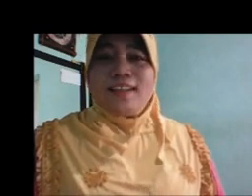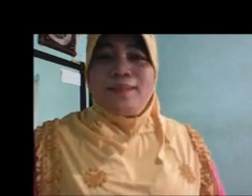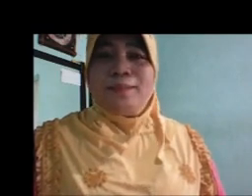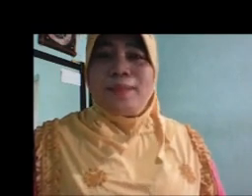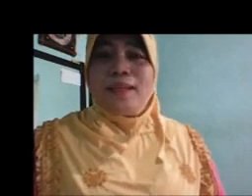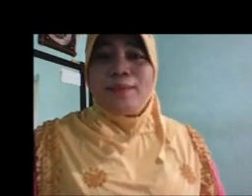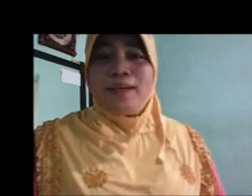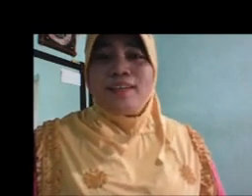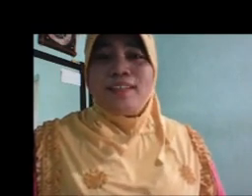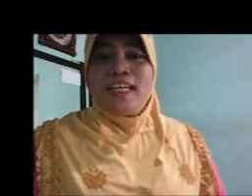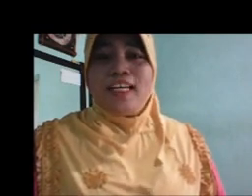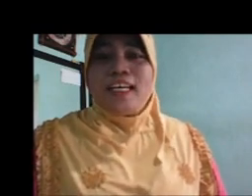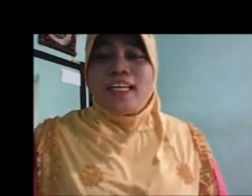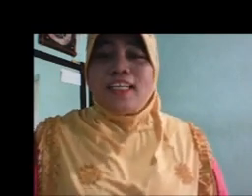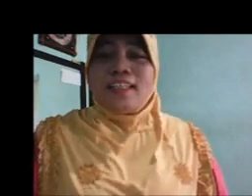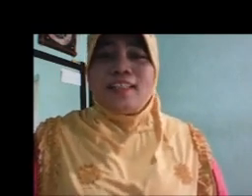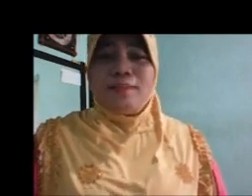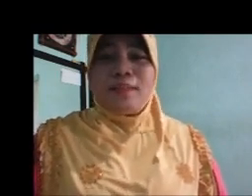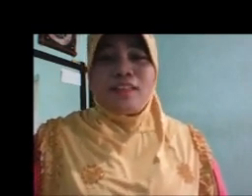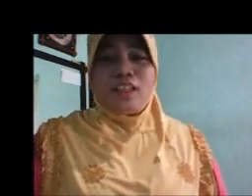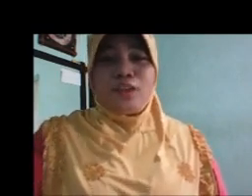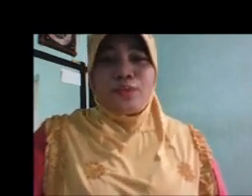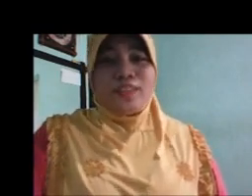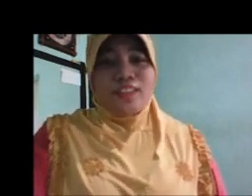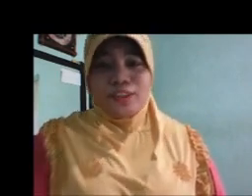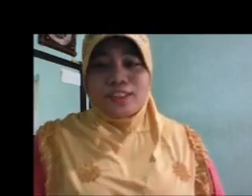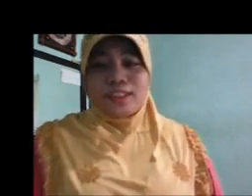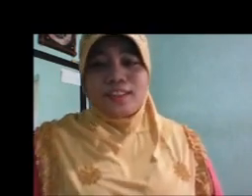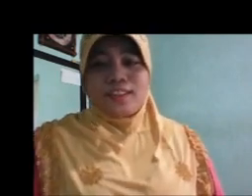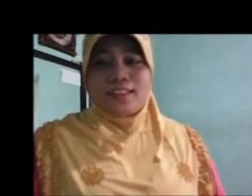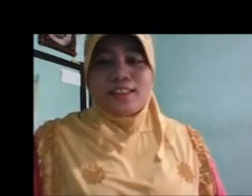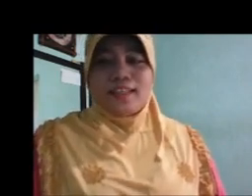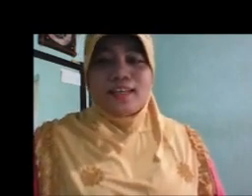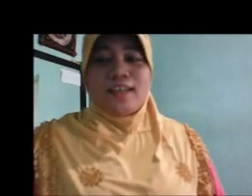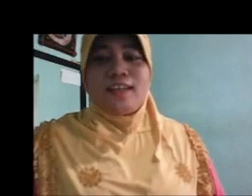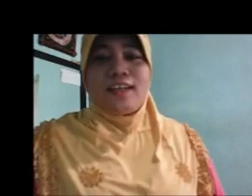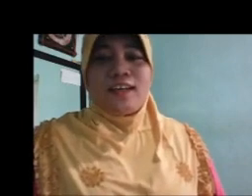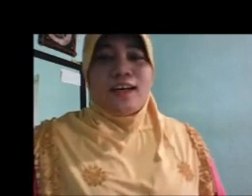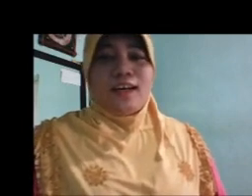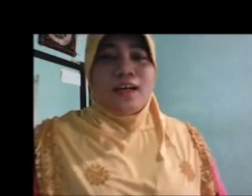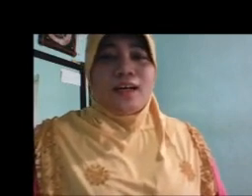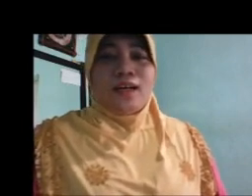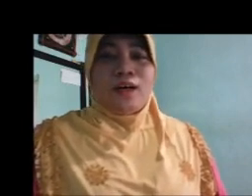Caranya, pertama, keep in touch with teachers. Nah,